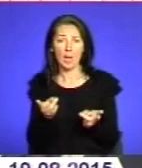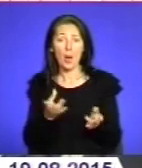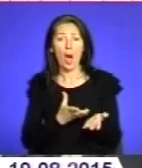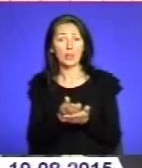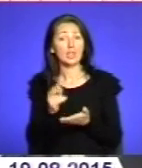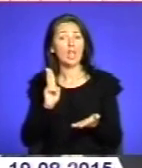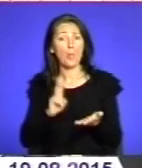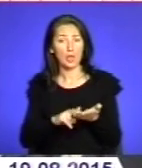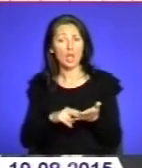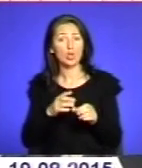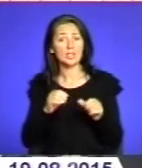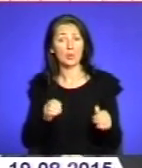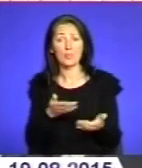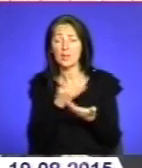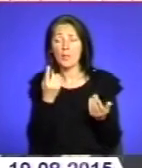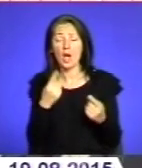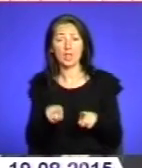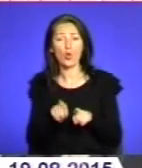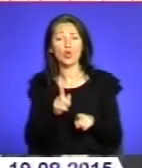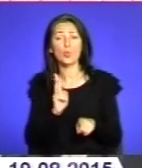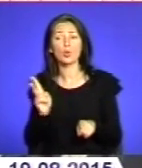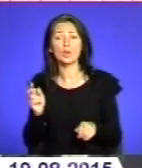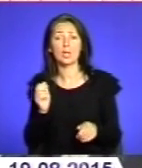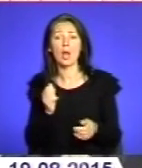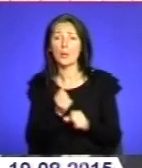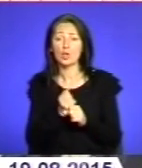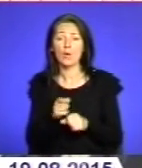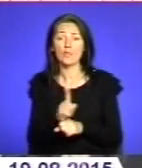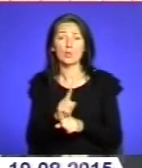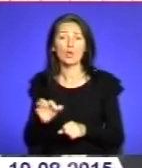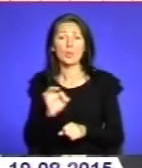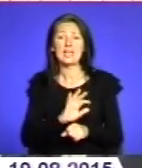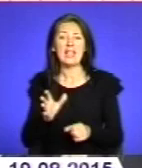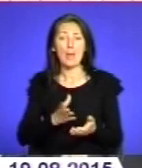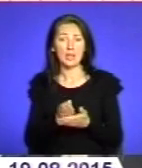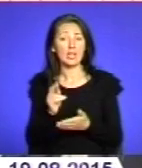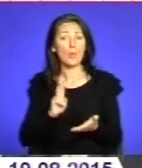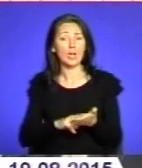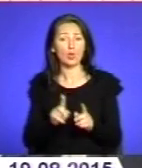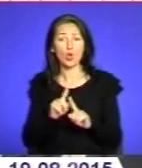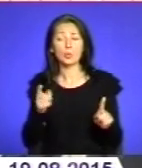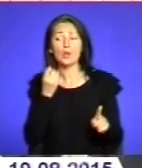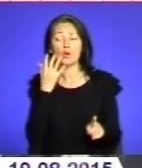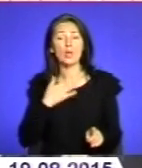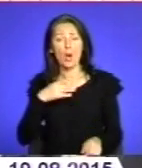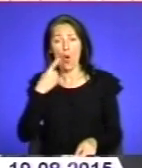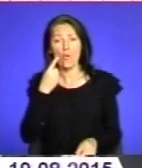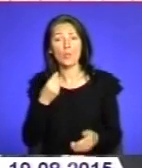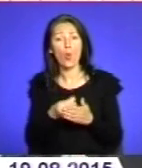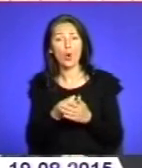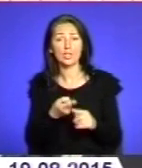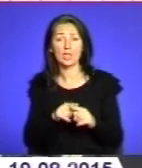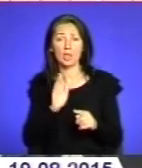щоб хтось працював в Тернопільській області і не платив податок. Особливо, коли ми говоримо про кошти, котрі